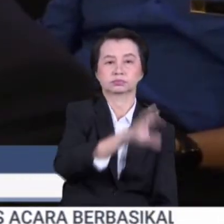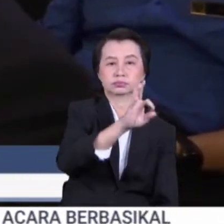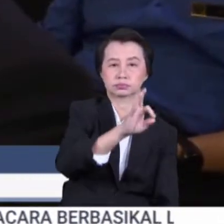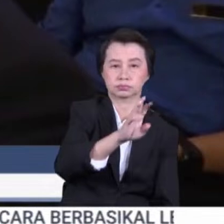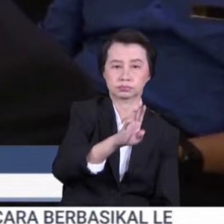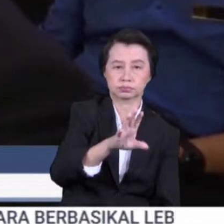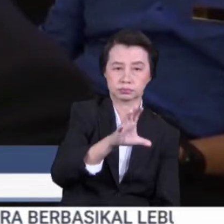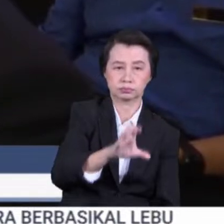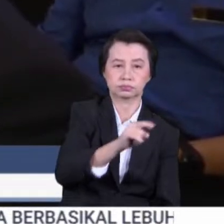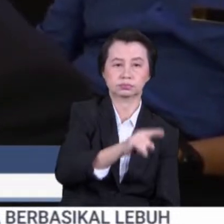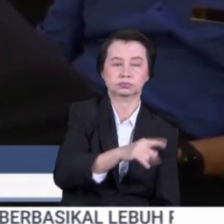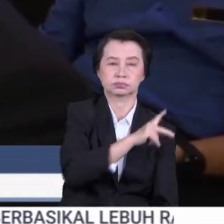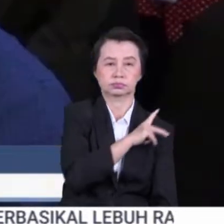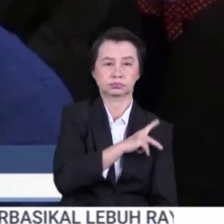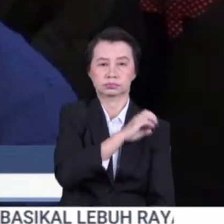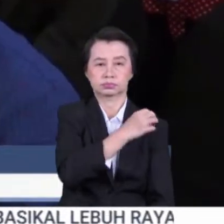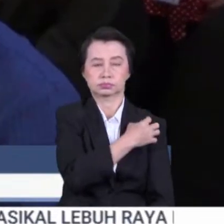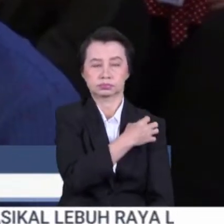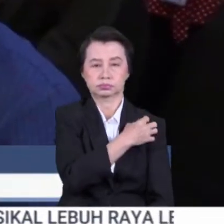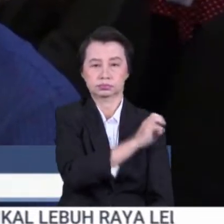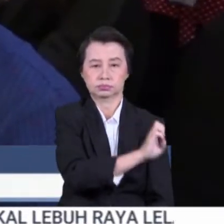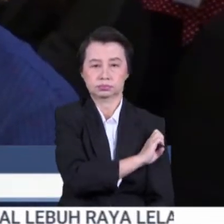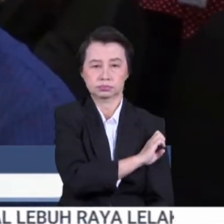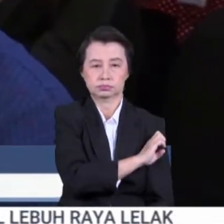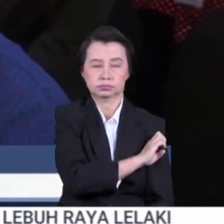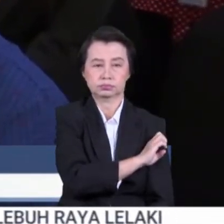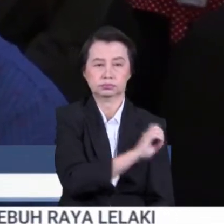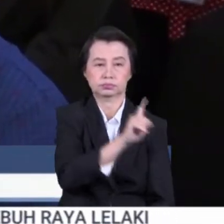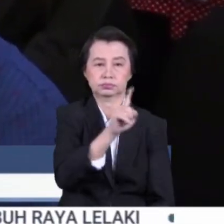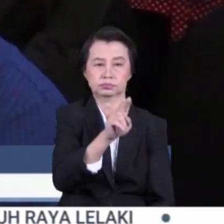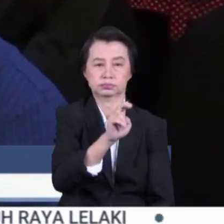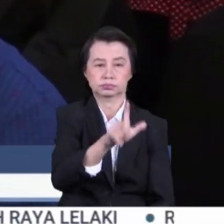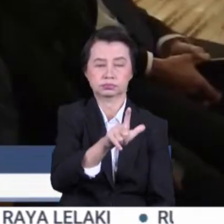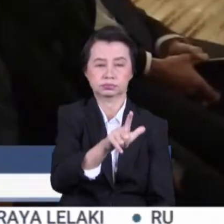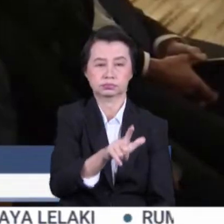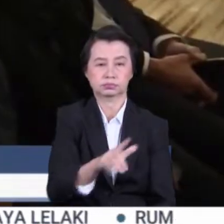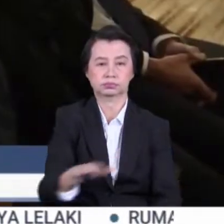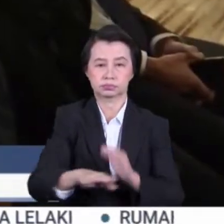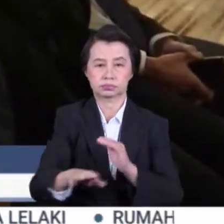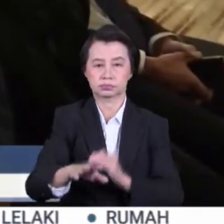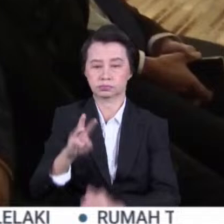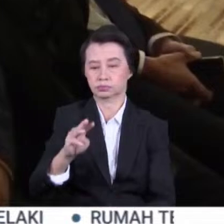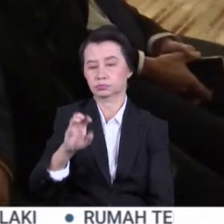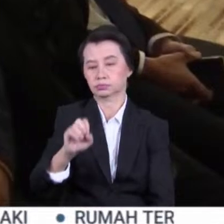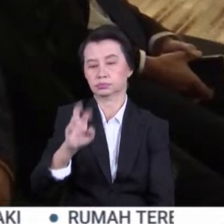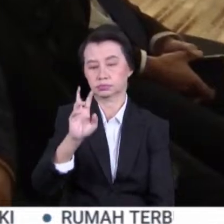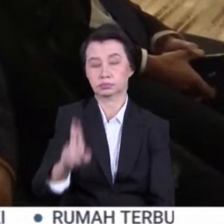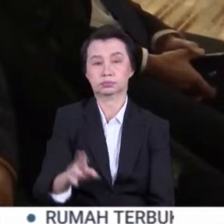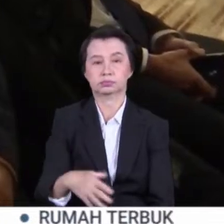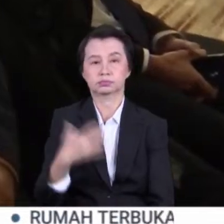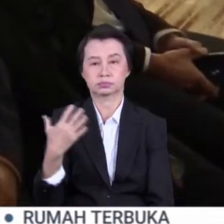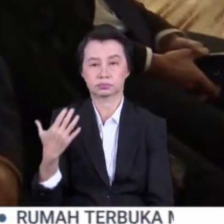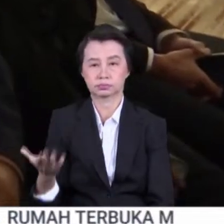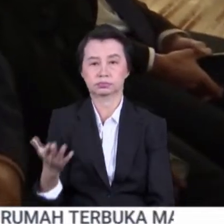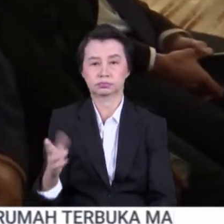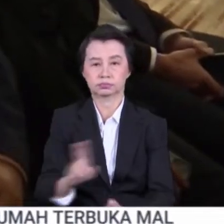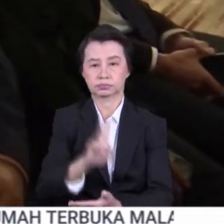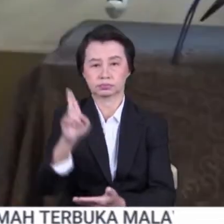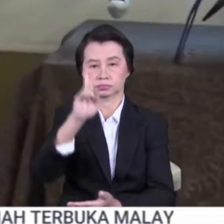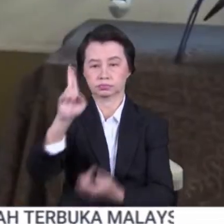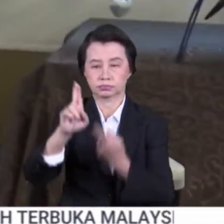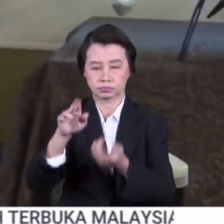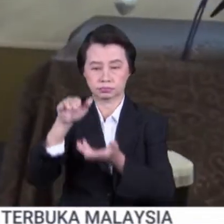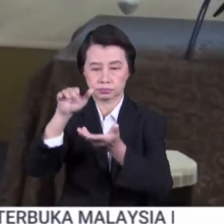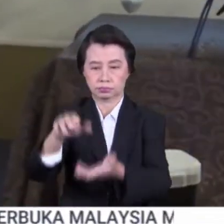pula diwakili oleh Ketua Pegawai Eksekutifnya Zulkifli Aton. Di bawah MOU itu, Sunway University akan berperanan